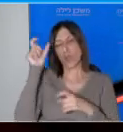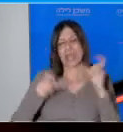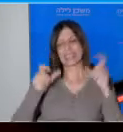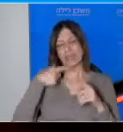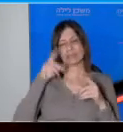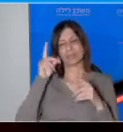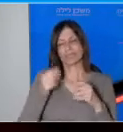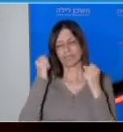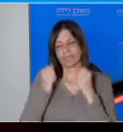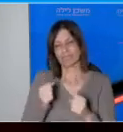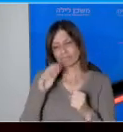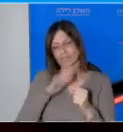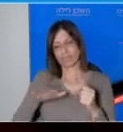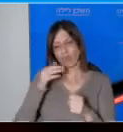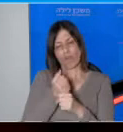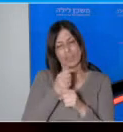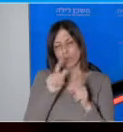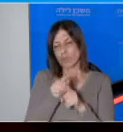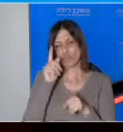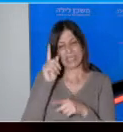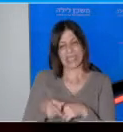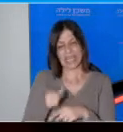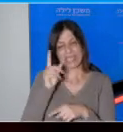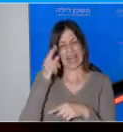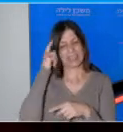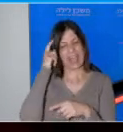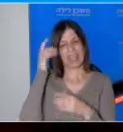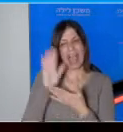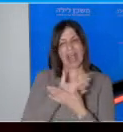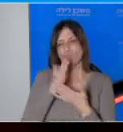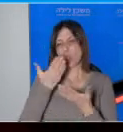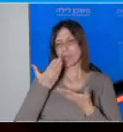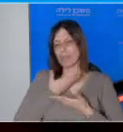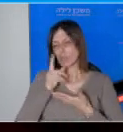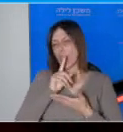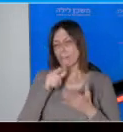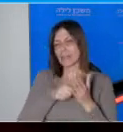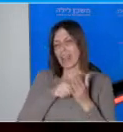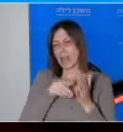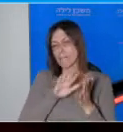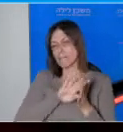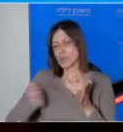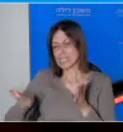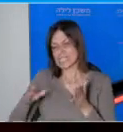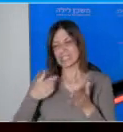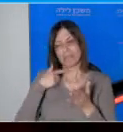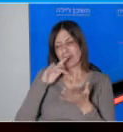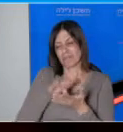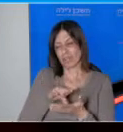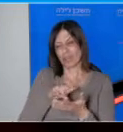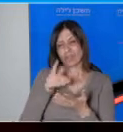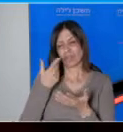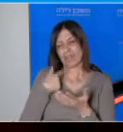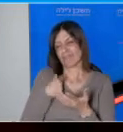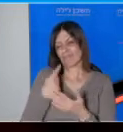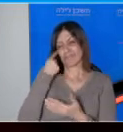לוודא שהמערכת עובדת כמו שצריך. אנחנו צריכים לדעת שהחלטות מתקבלות לא מתוך פוזיציה, לא בגלל שהחלטה מוצאת חן בעיני צד פוליטי כזה